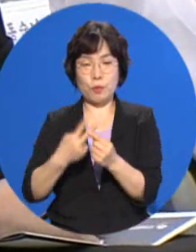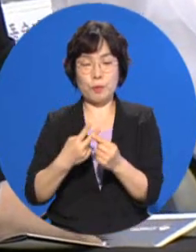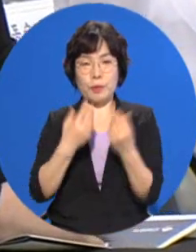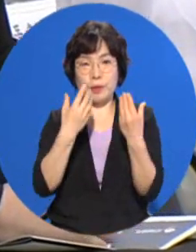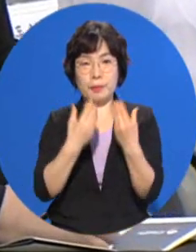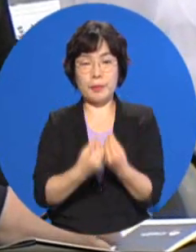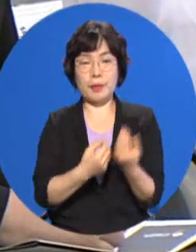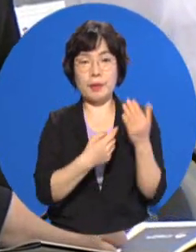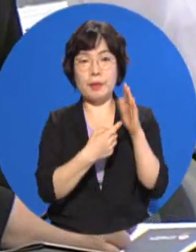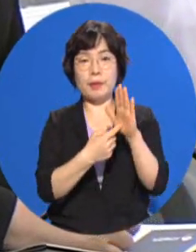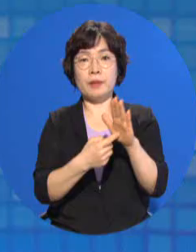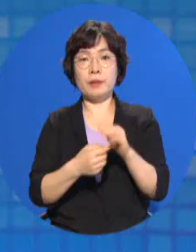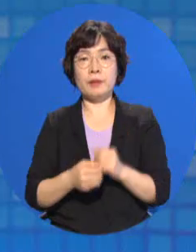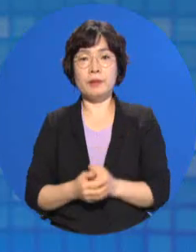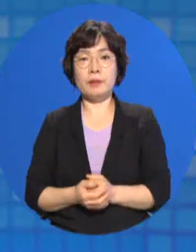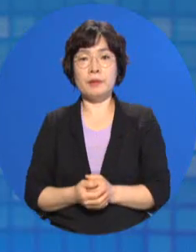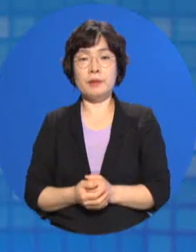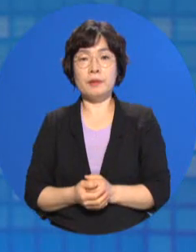사례가 됩니다.